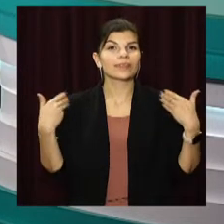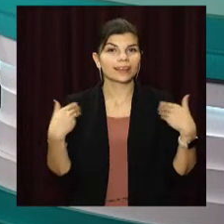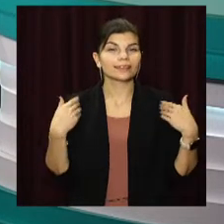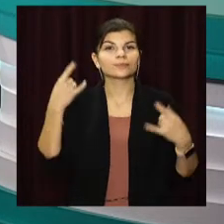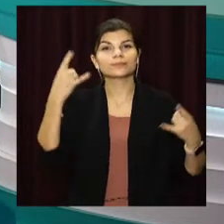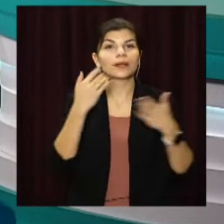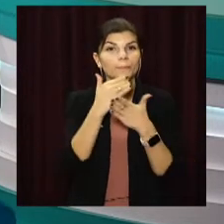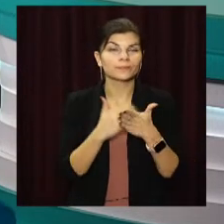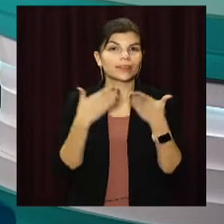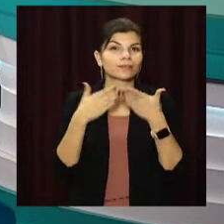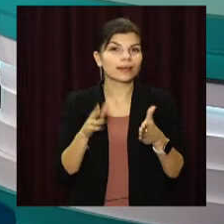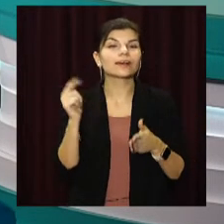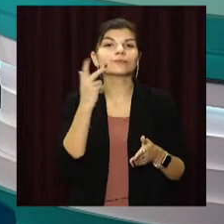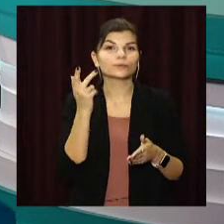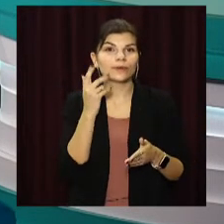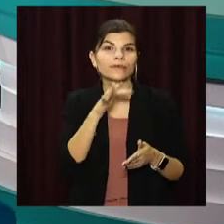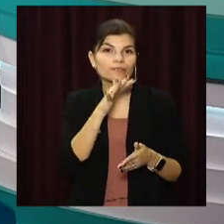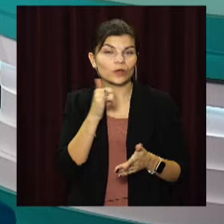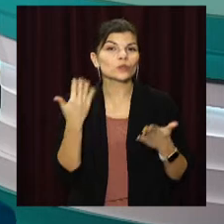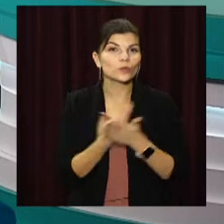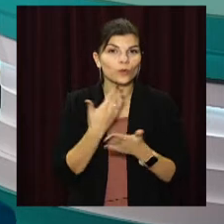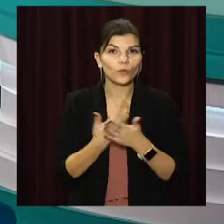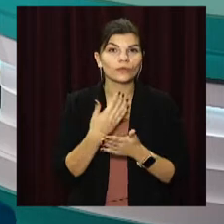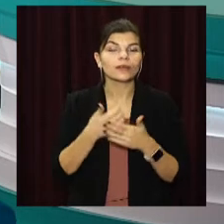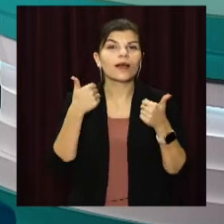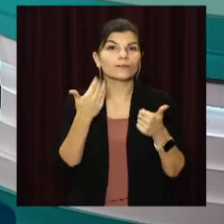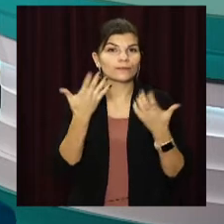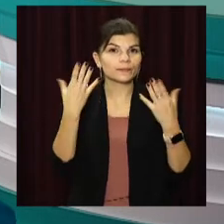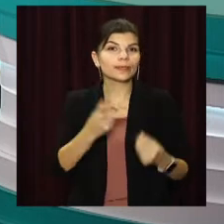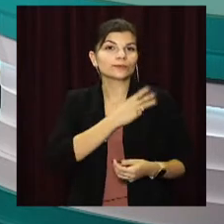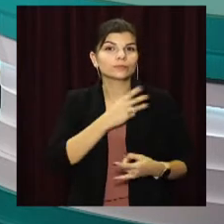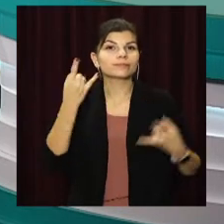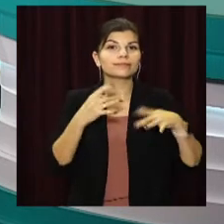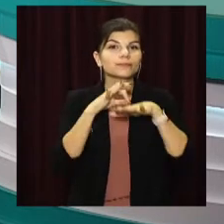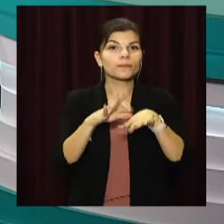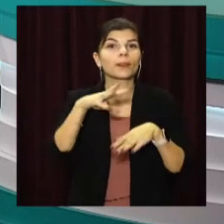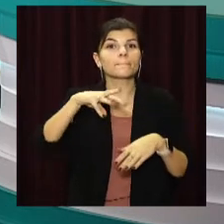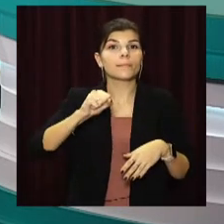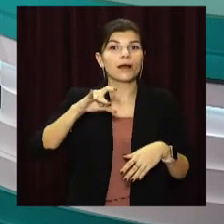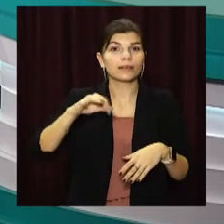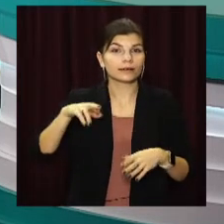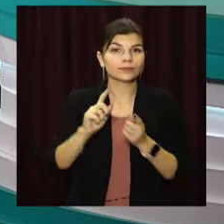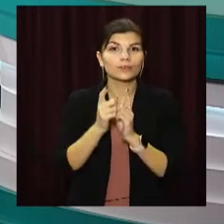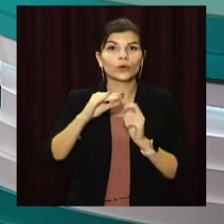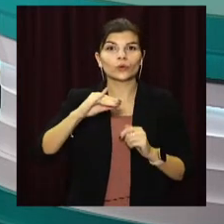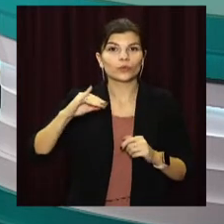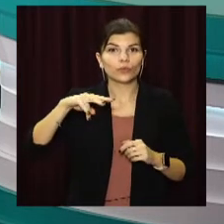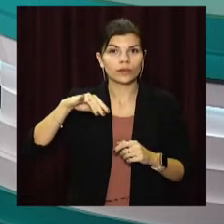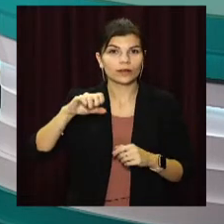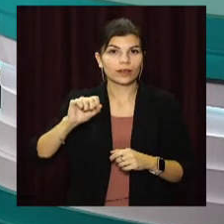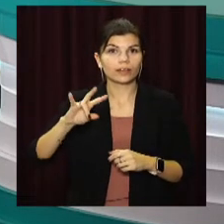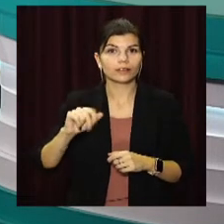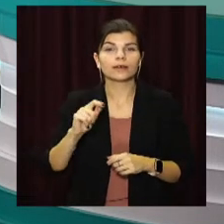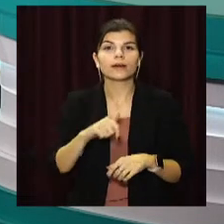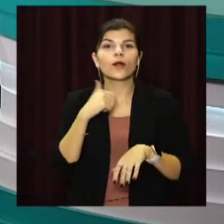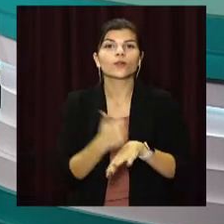Вітаю з вами телеканал «Відкритий», як завжди о цій порі новини. Гарного дня вам бажають Марія Требушенко та сурдоперекладачка Юліана